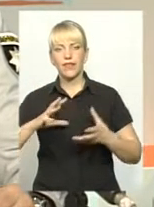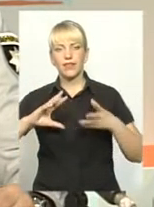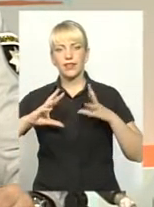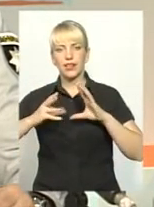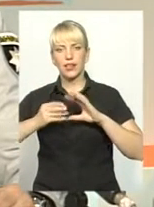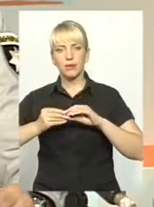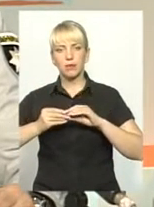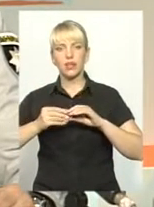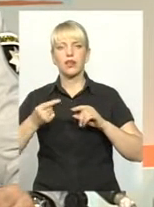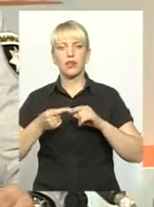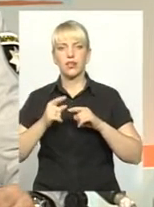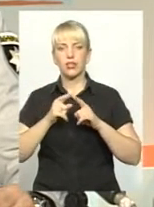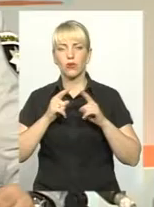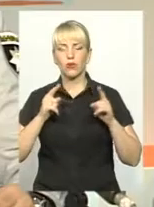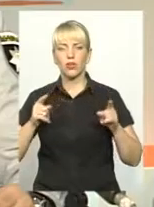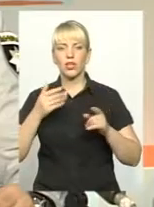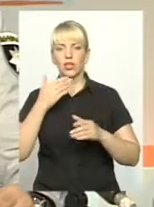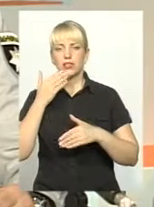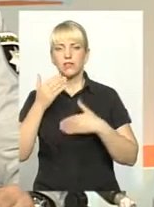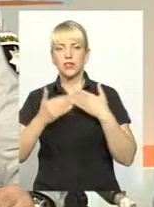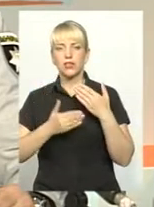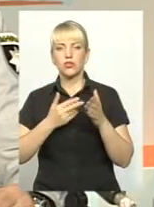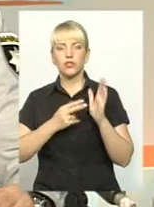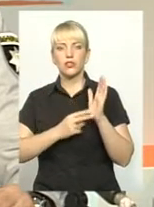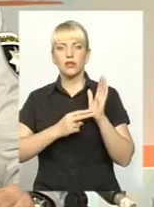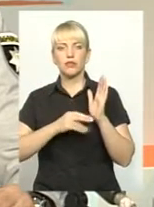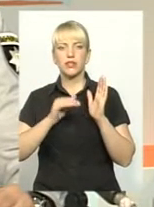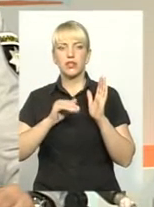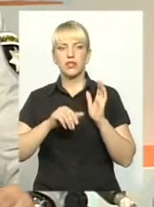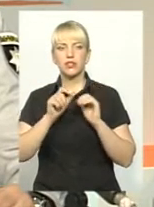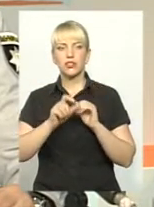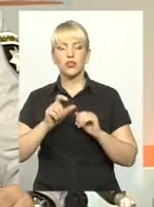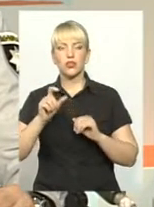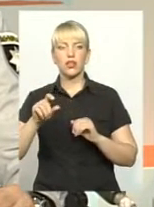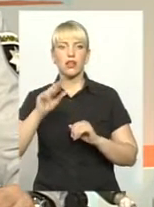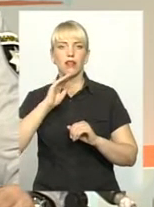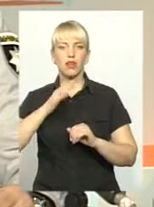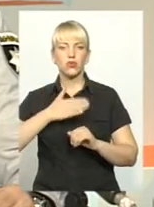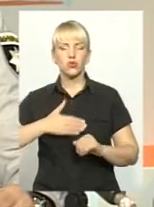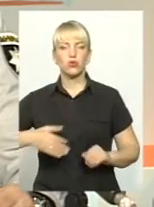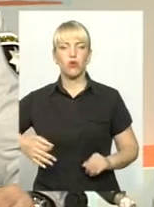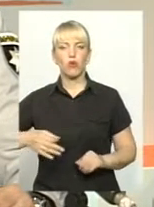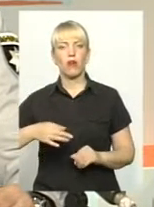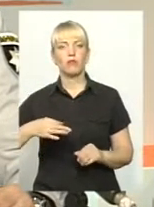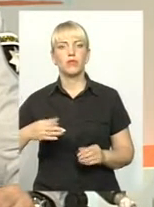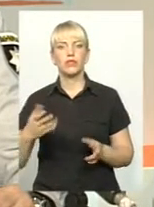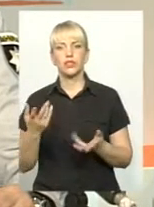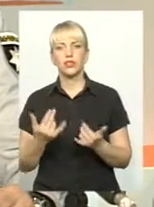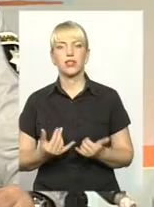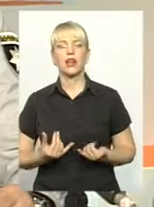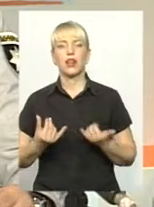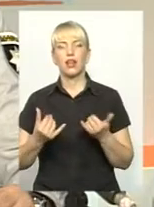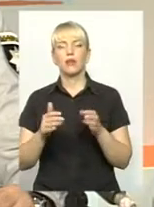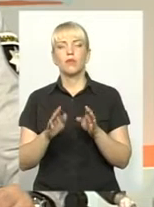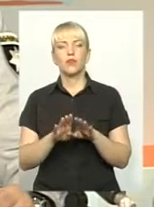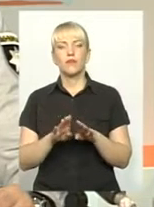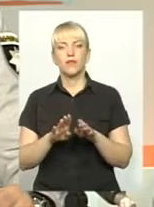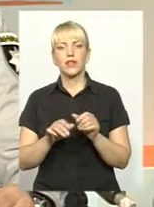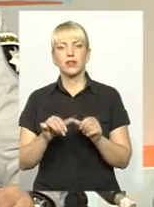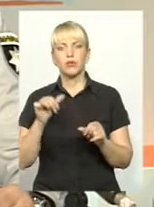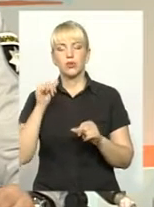допомогою звернулося більше 87 тисяч мешканців нашої області. Ну, для порівняння з минулим роком